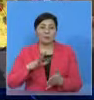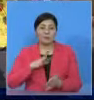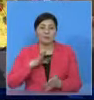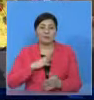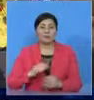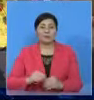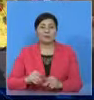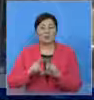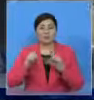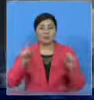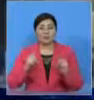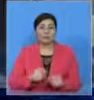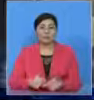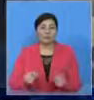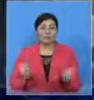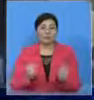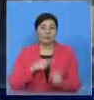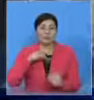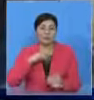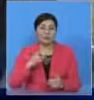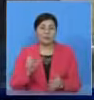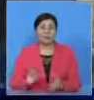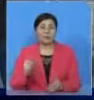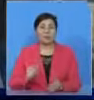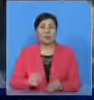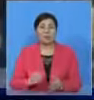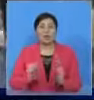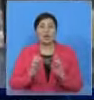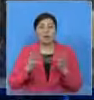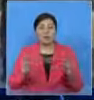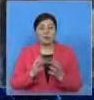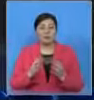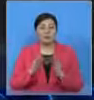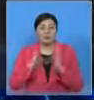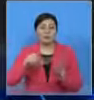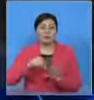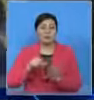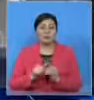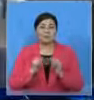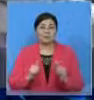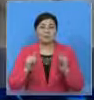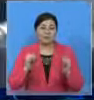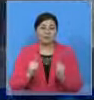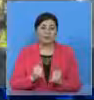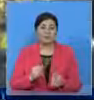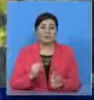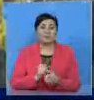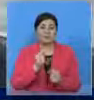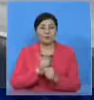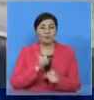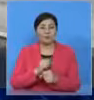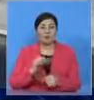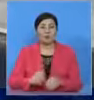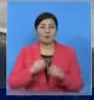стали учебные заведения, привлечь внимание людей к ресурсосбережению, а также внести вклад в развитие вторичной переработки отходов.